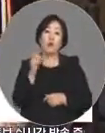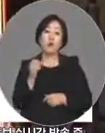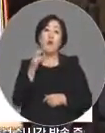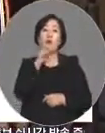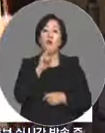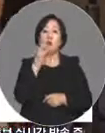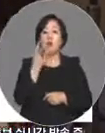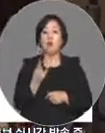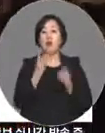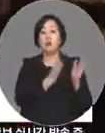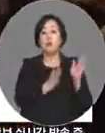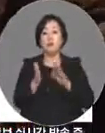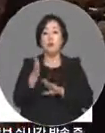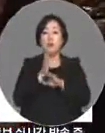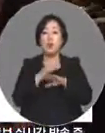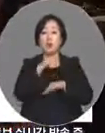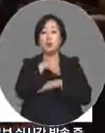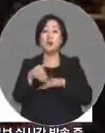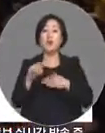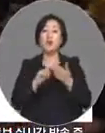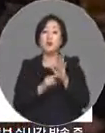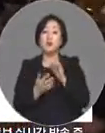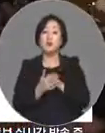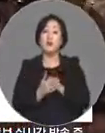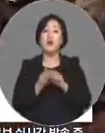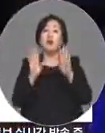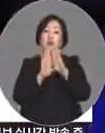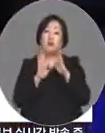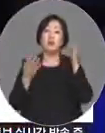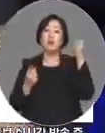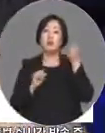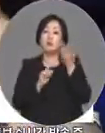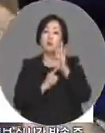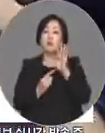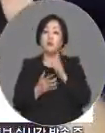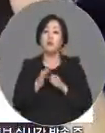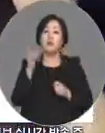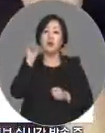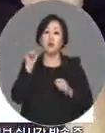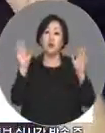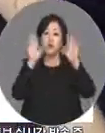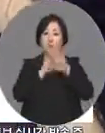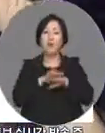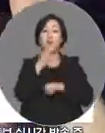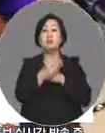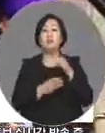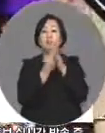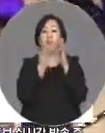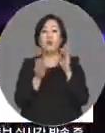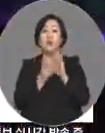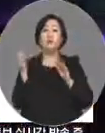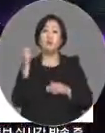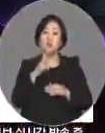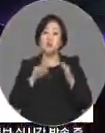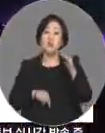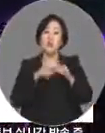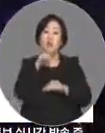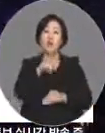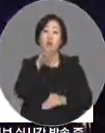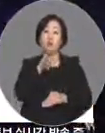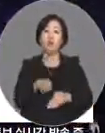색다른 행사를 진행합니다. 특히 열린 예술 무대 뒤라는 내일 저녁 3년 만에 다시 야외 공연을